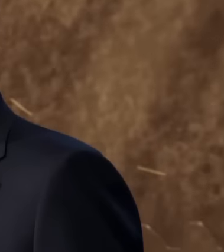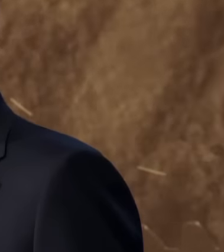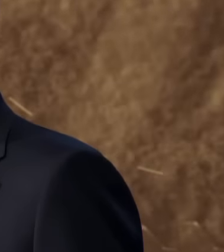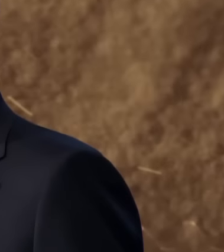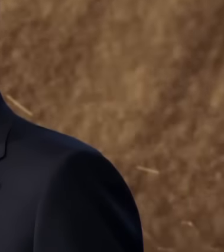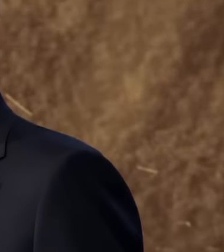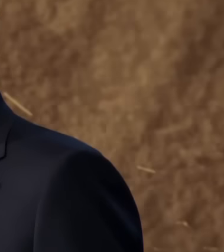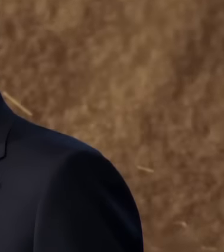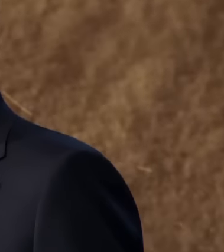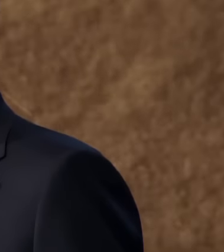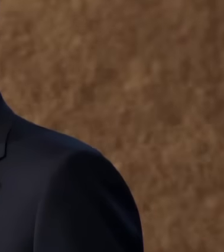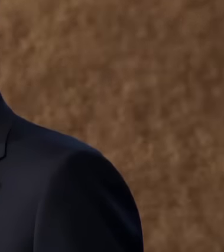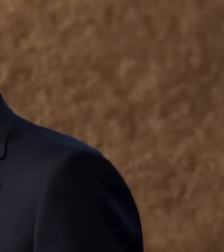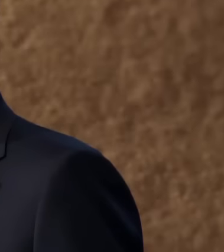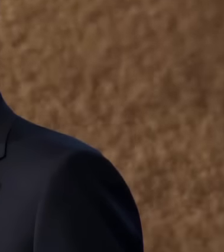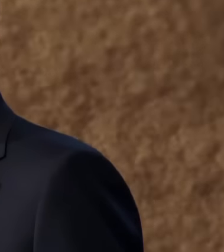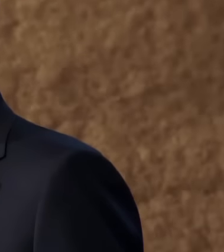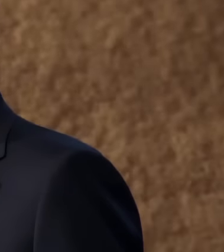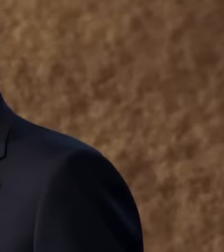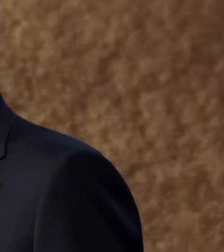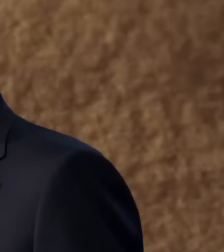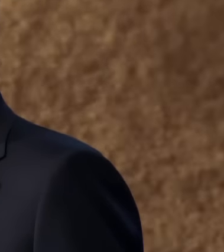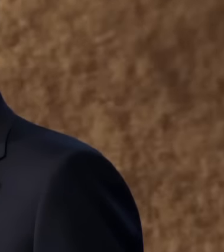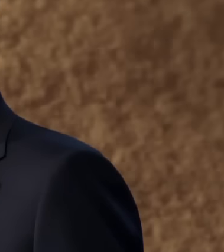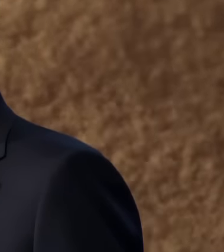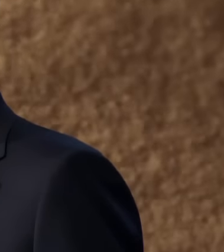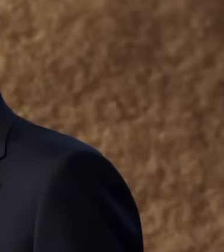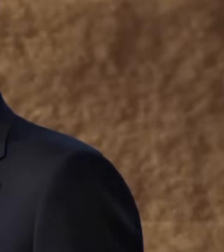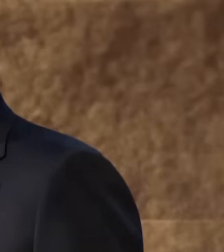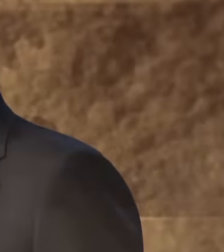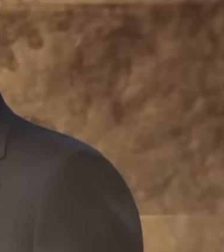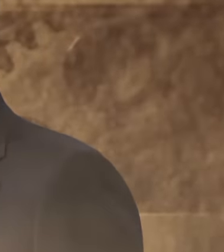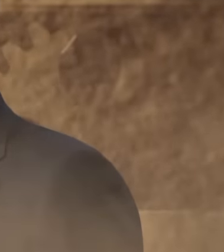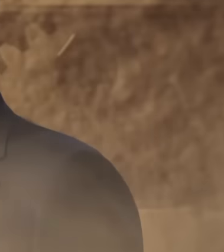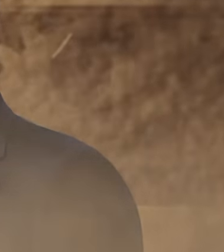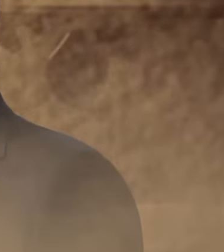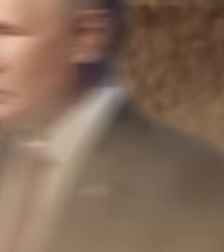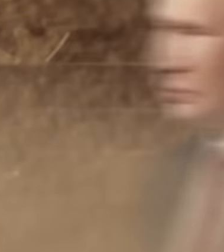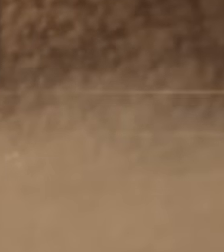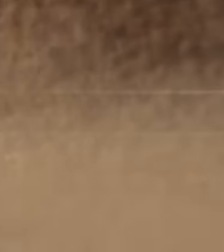Ze swojej strony z premierem Putinem przypilujemy, aby nikt piachów w trybie nie sypał.